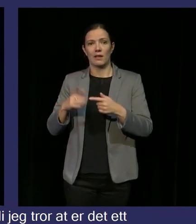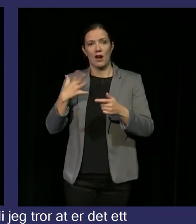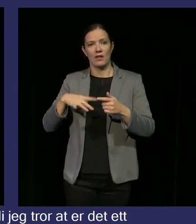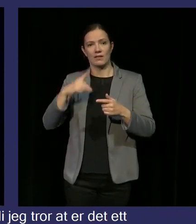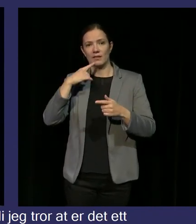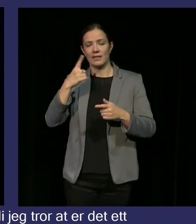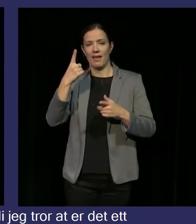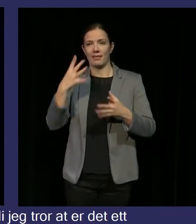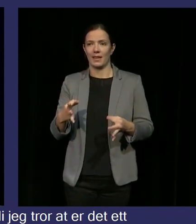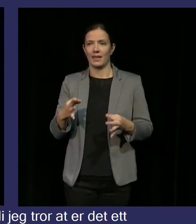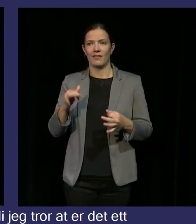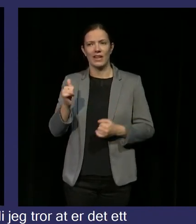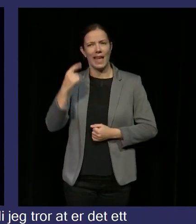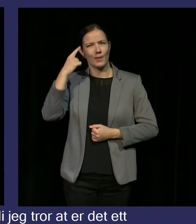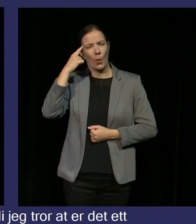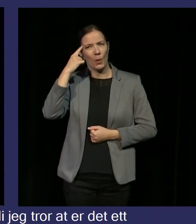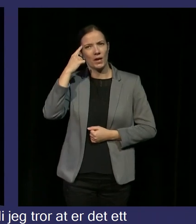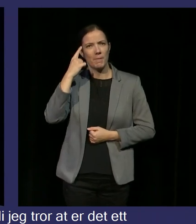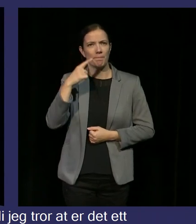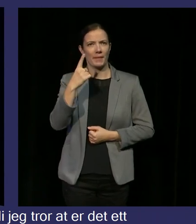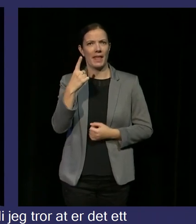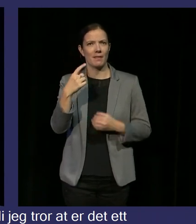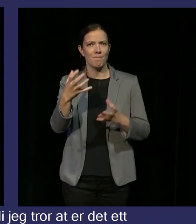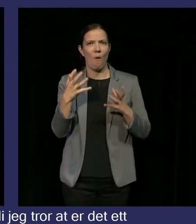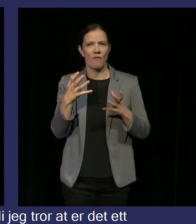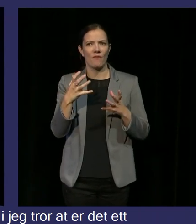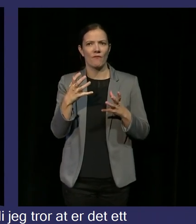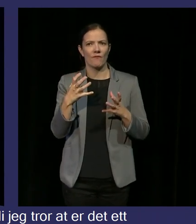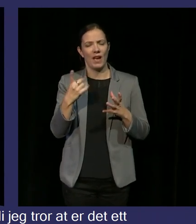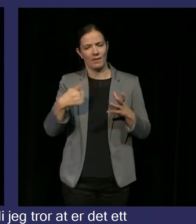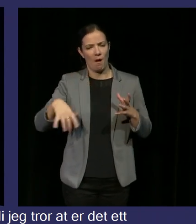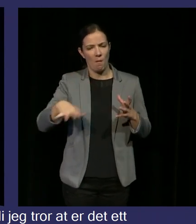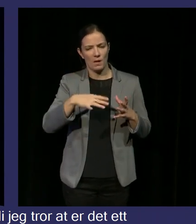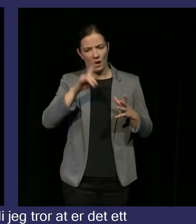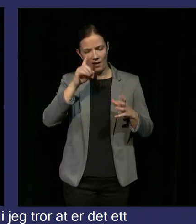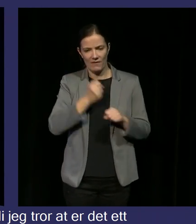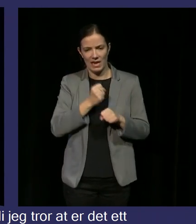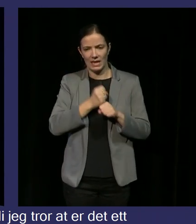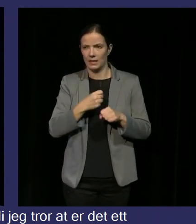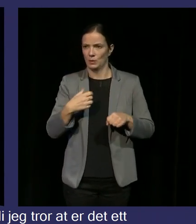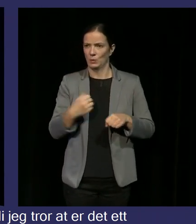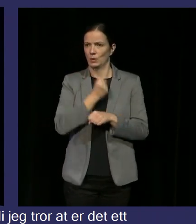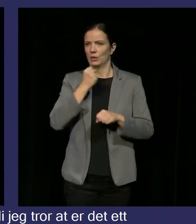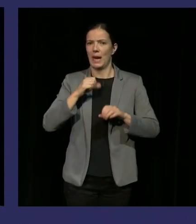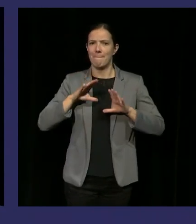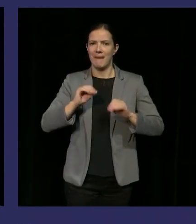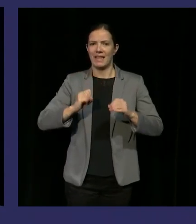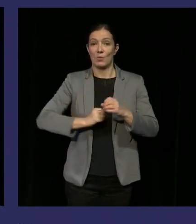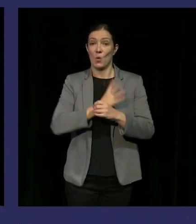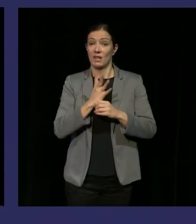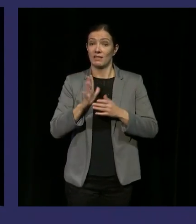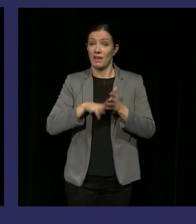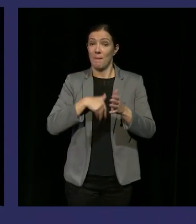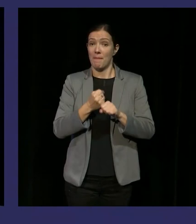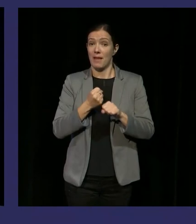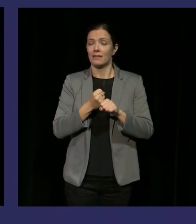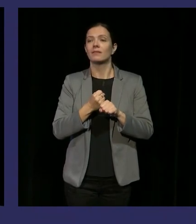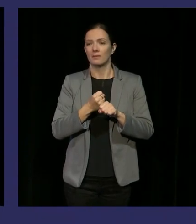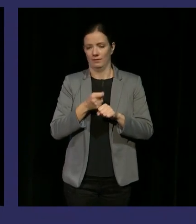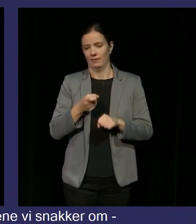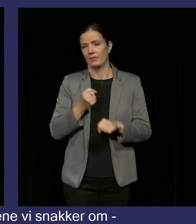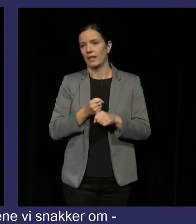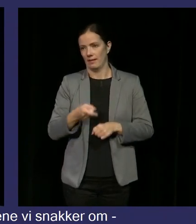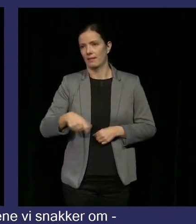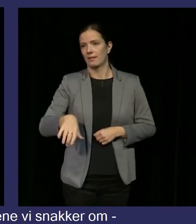ting, for jeg tror altså det et behov der vi kunne, et område der vi kunne ha virkelig dratt nytte av et bedre nordisk samarbeid, så det på det her